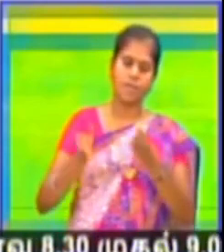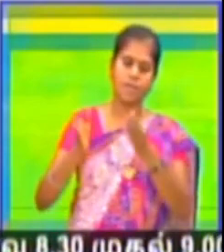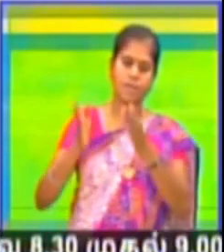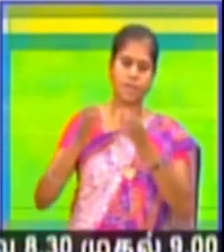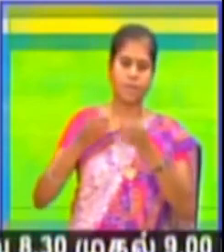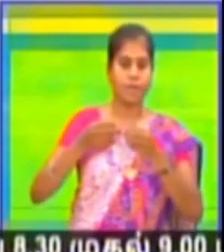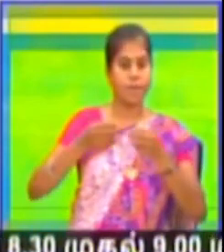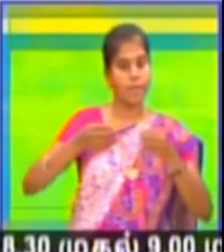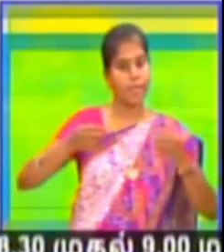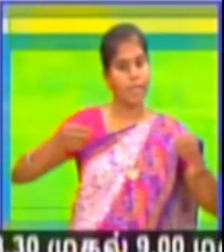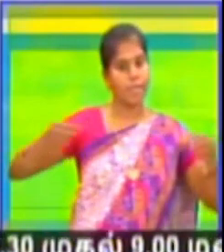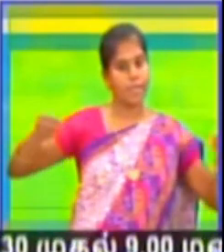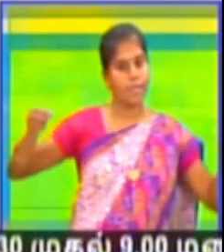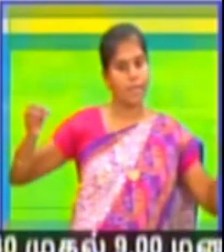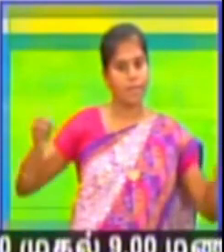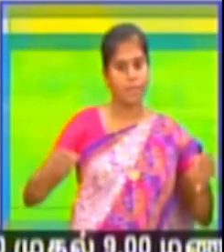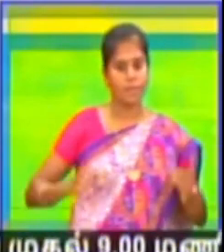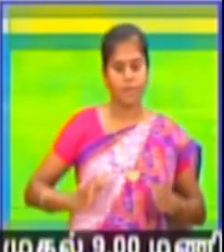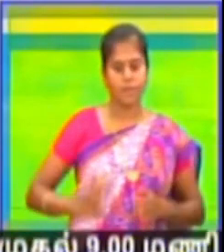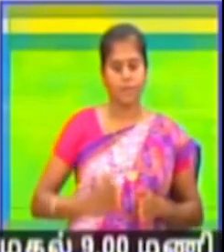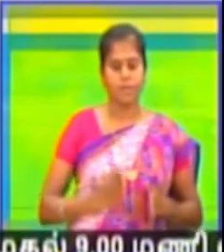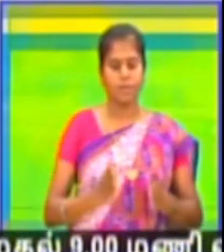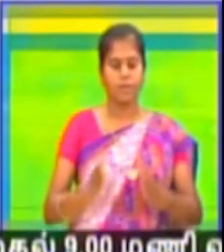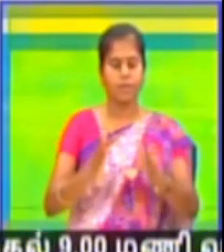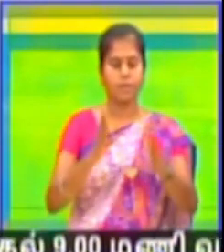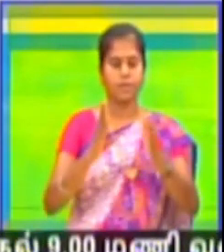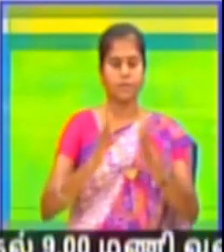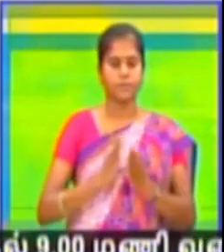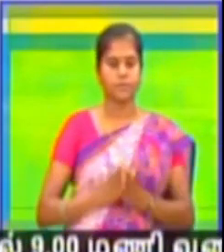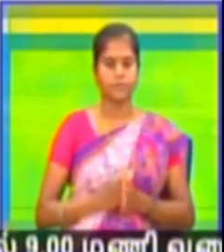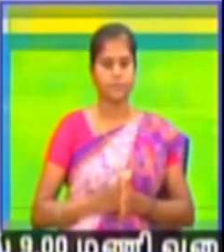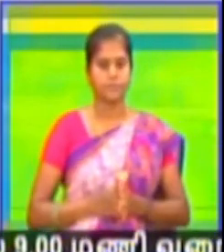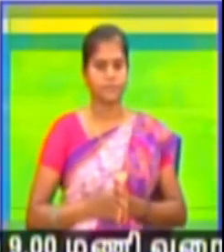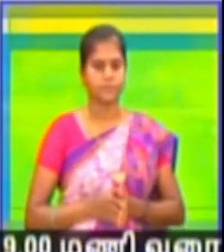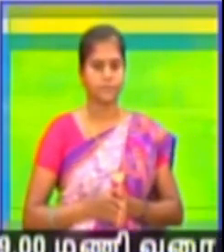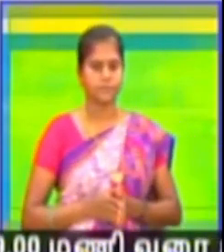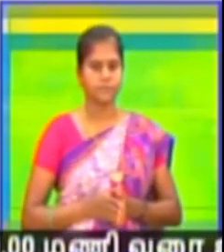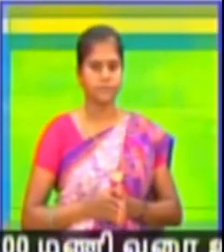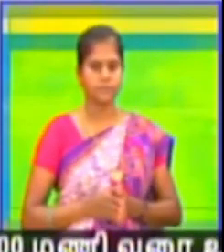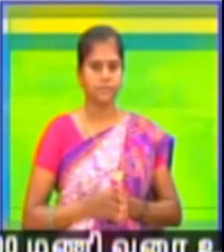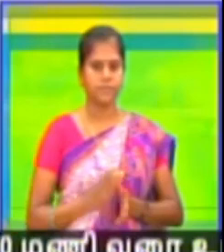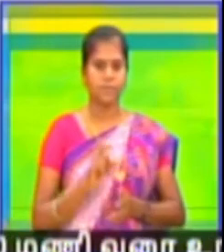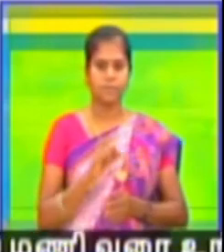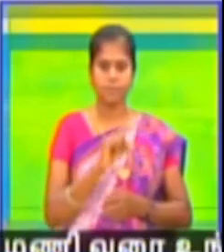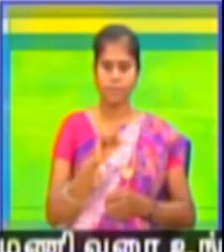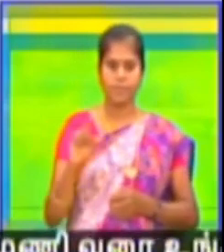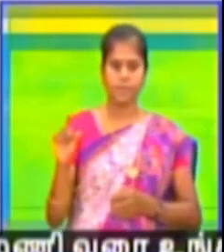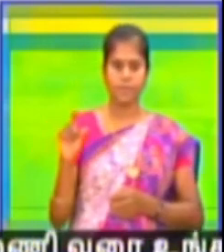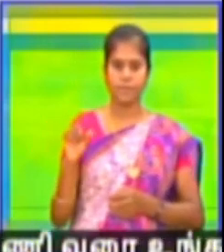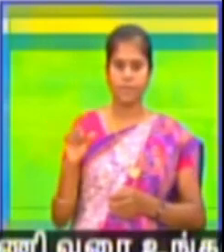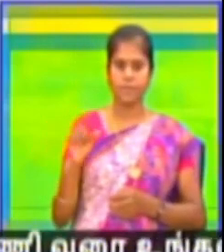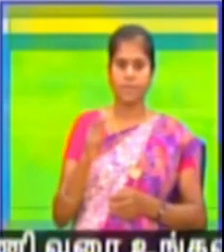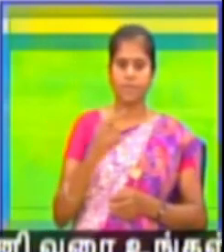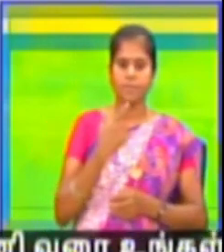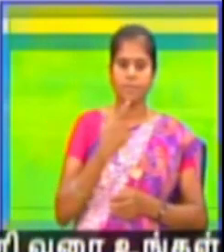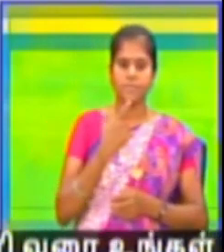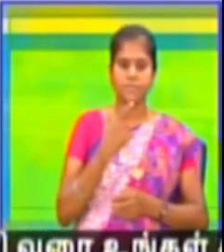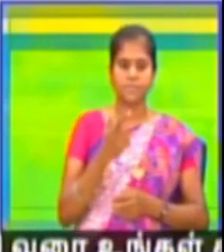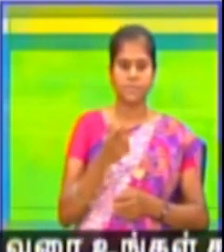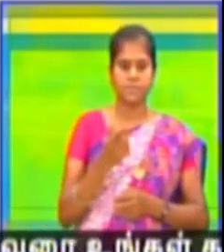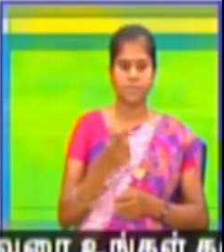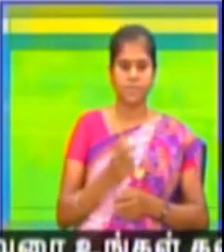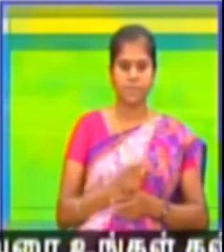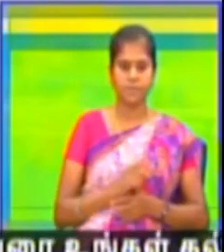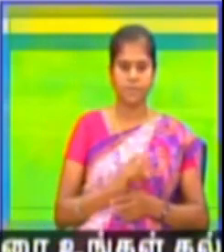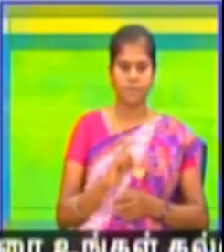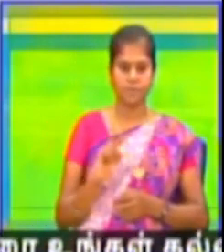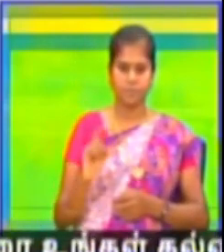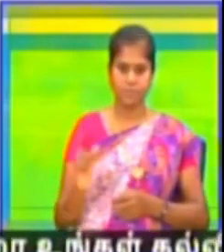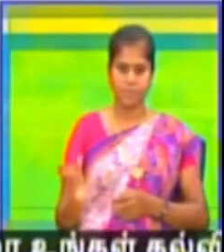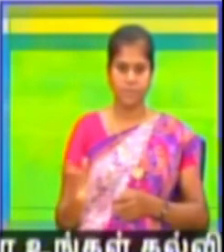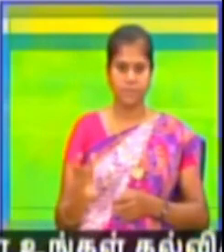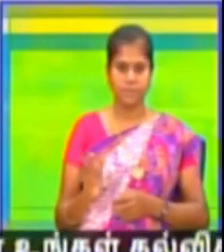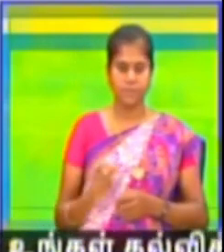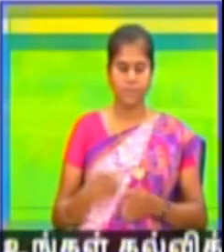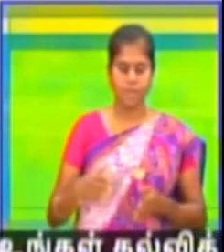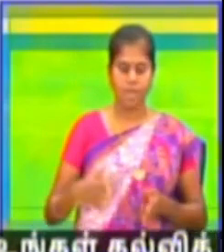மிசிசிபி மற்றும் மிசௌரி ஆறு. இந்த மிசிசிபி மிசௌரி ஆறு ரெண்டு தனித்தனியாக இருக்குது. இது ரெண்டும் எங்கே